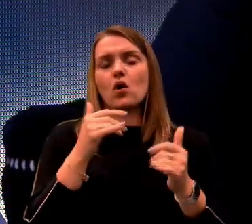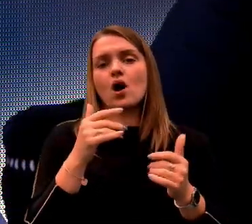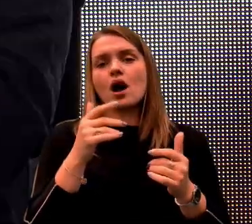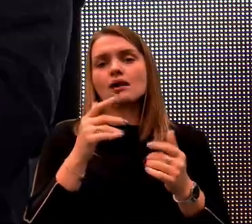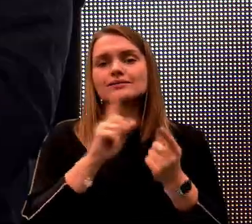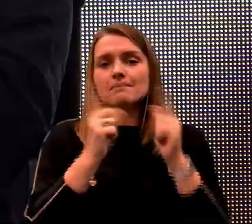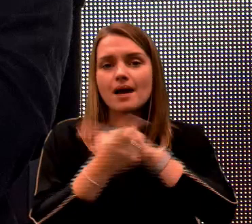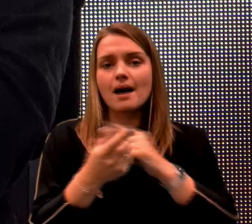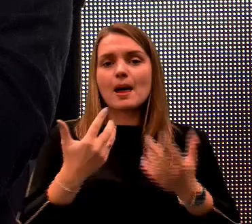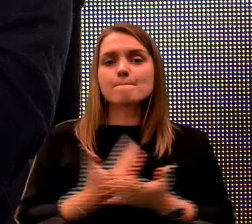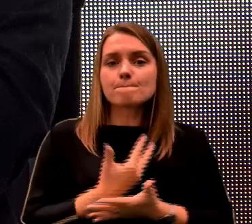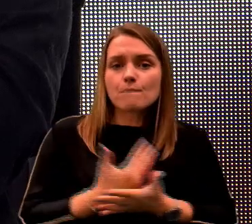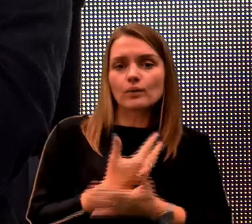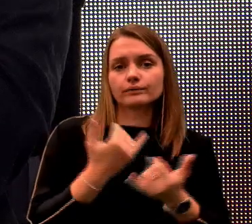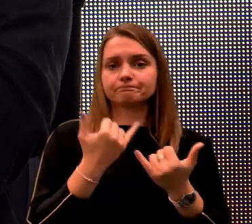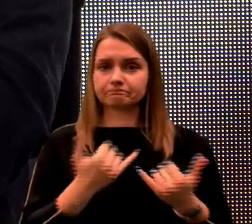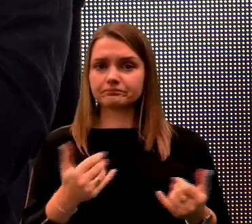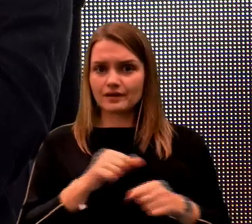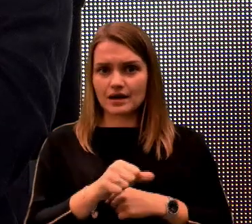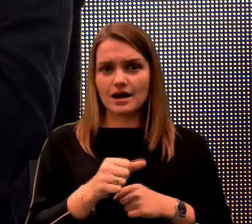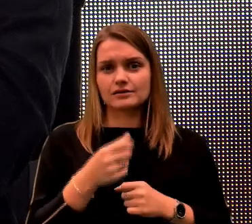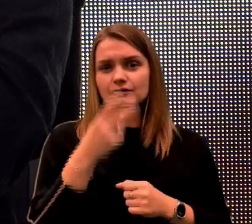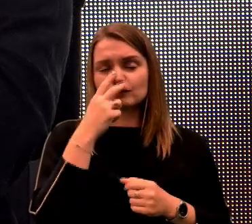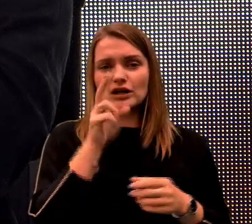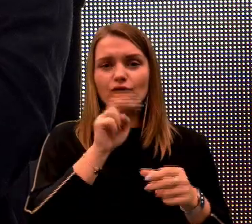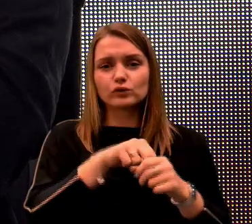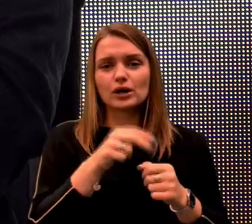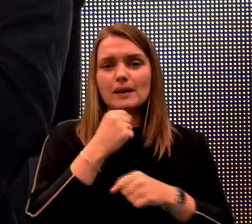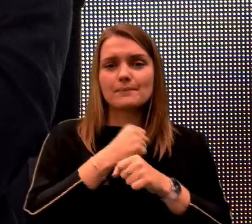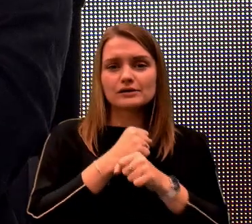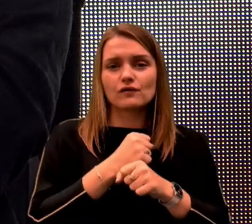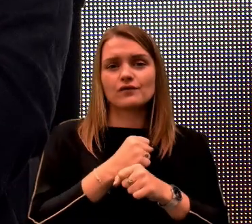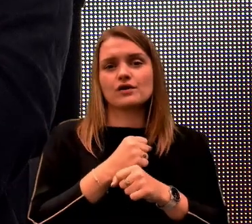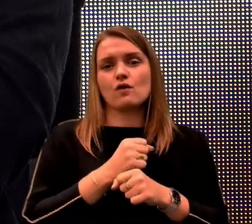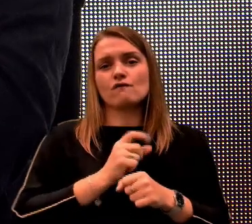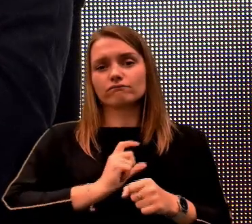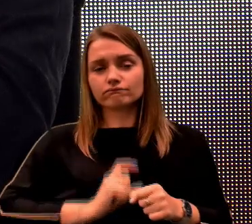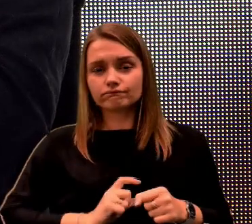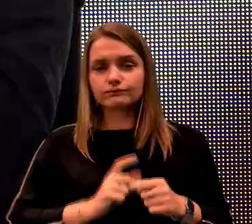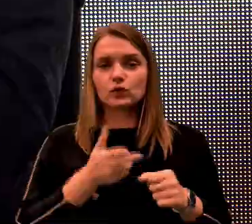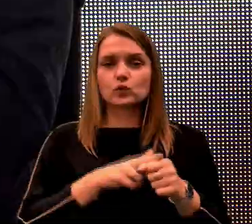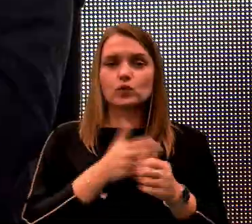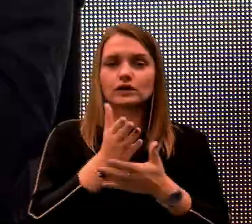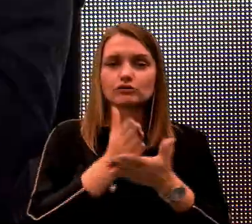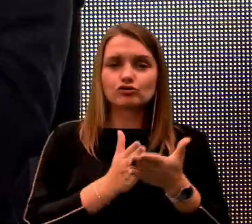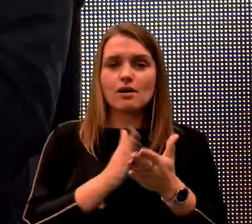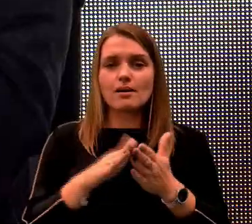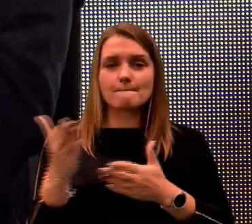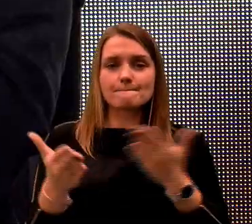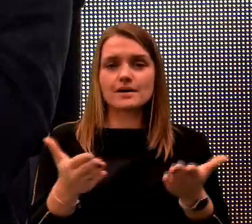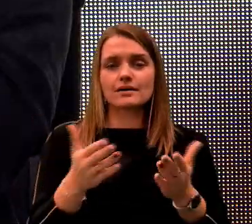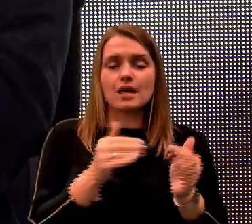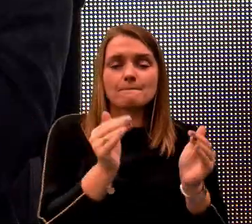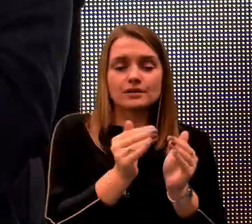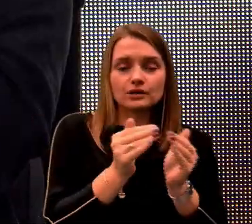takim bardziej kierunku włączania pracowników, mniej takich miejsc jak call center, w którym dzielimy zadanie na